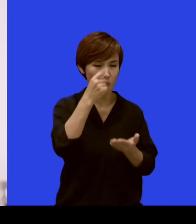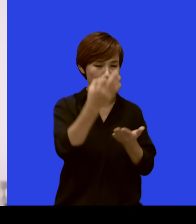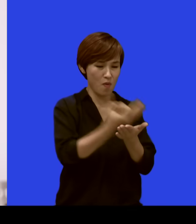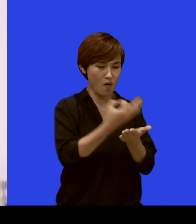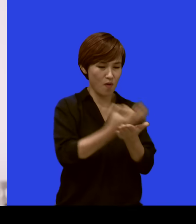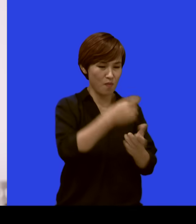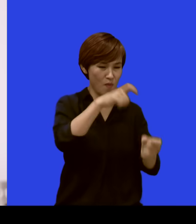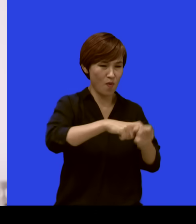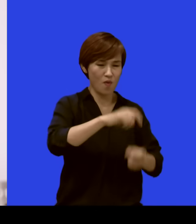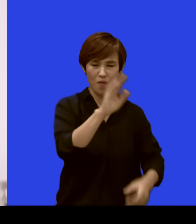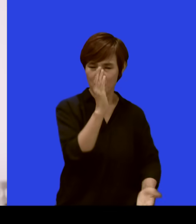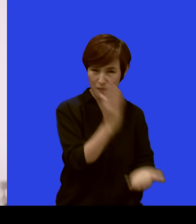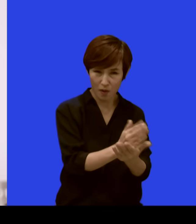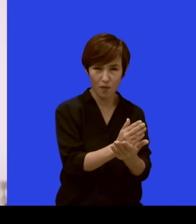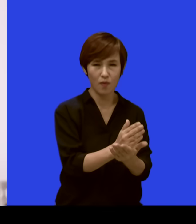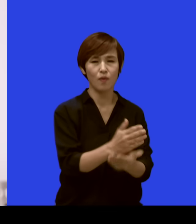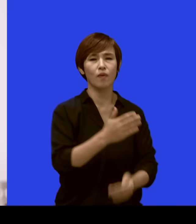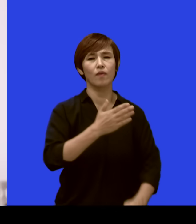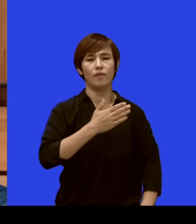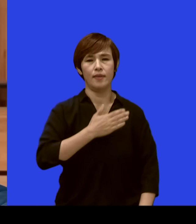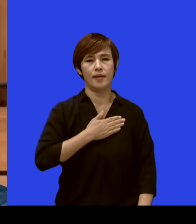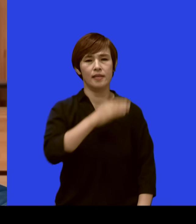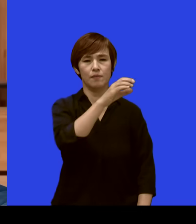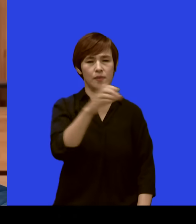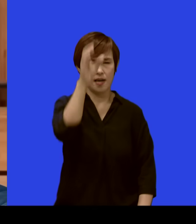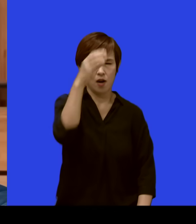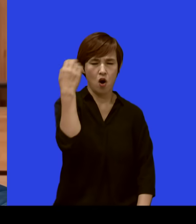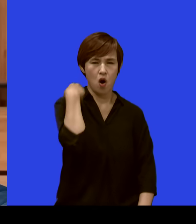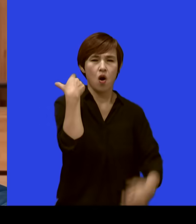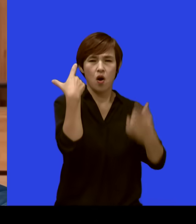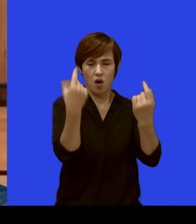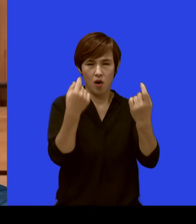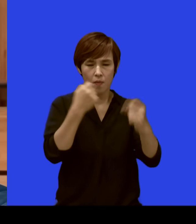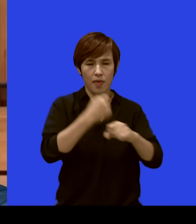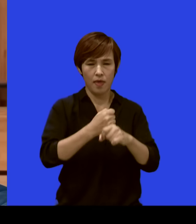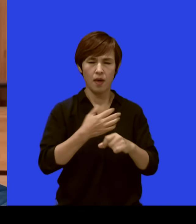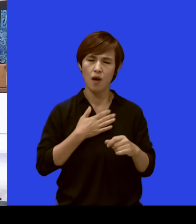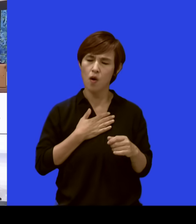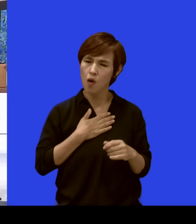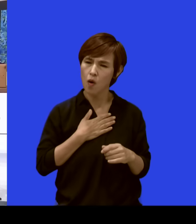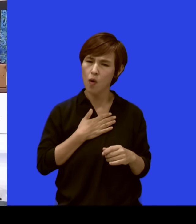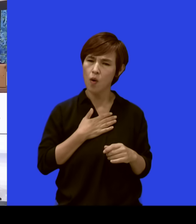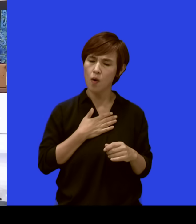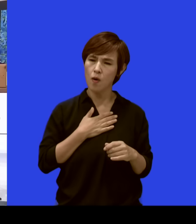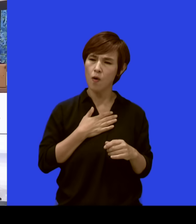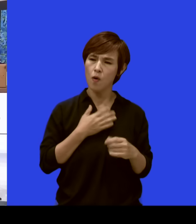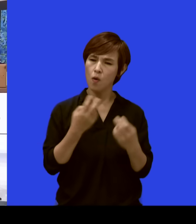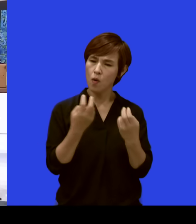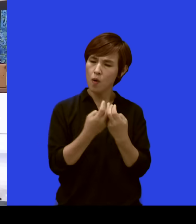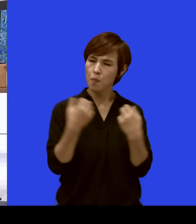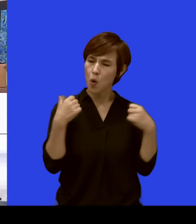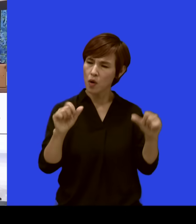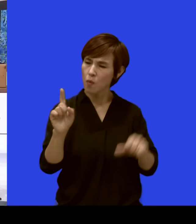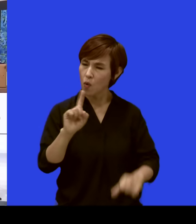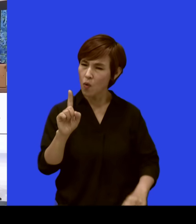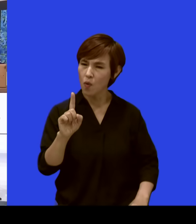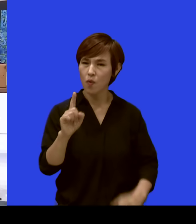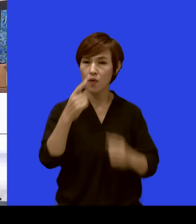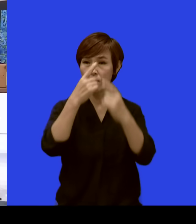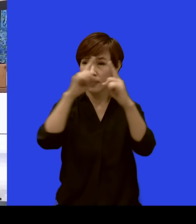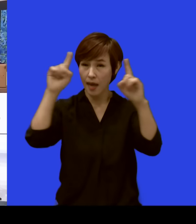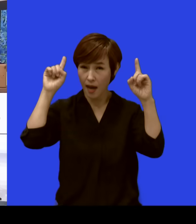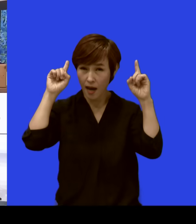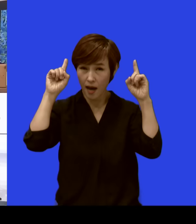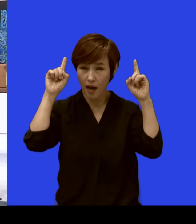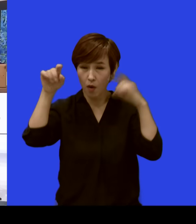또 하나의 내가 져야 될 십자가다. 그러면 뭘 내려놓을까? 그럴 때 제가 이제 그 두 대학에서